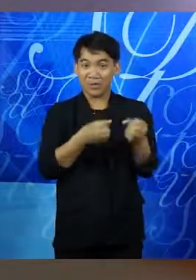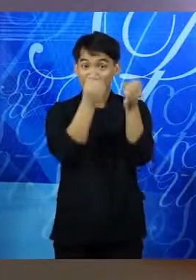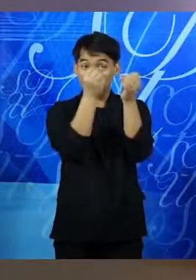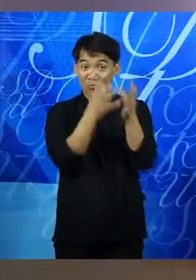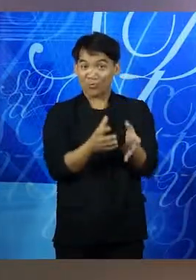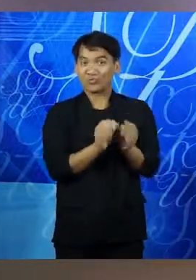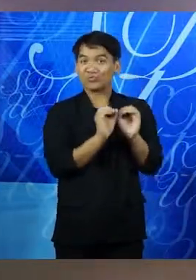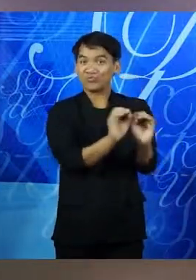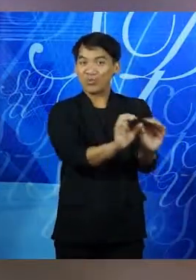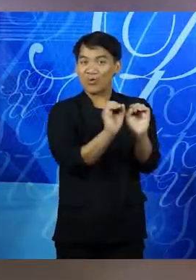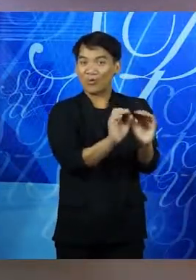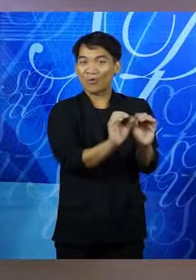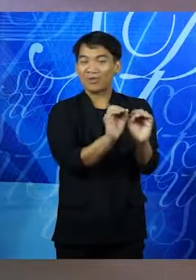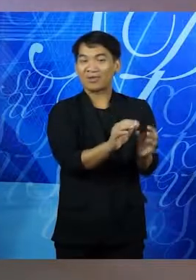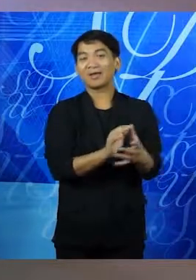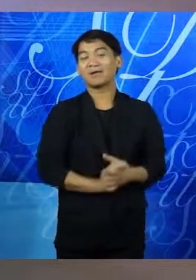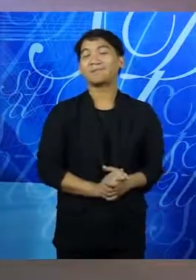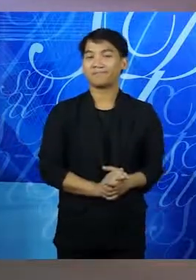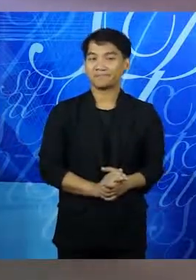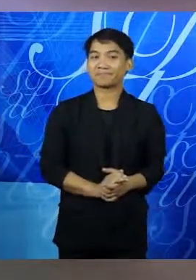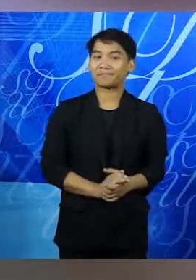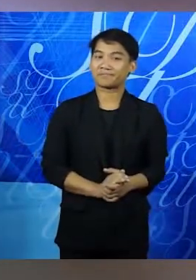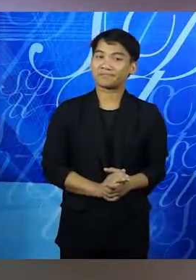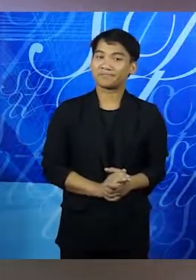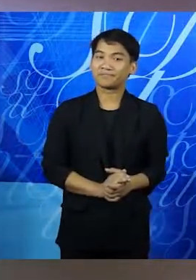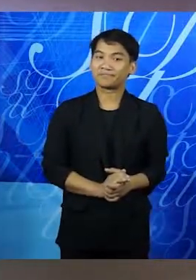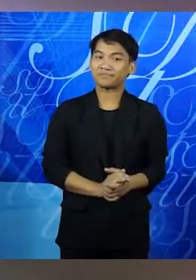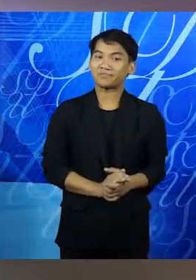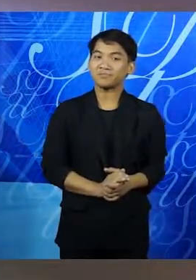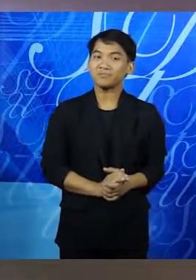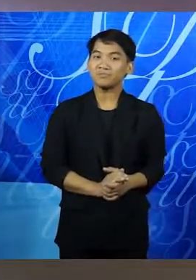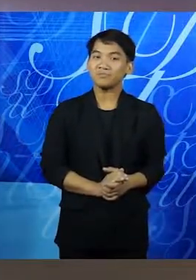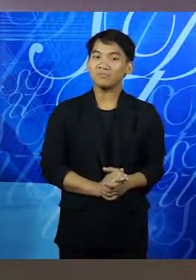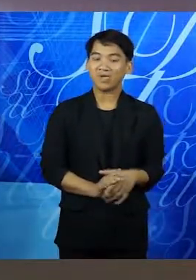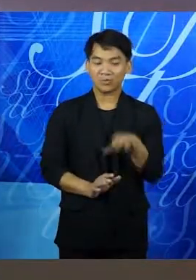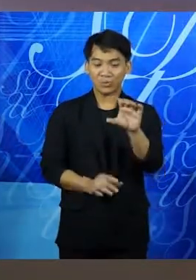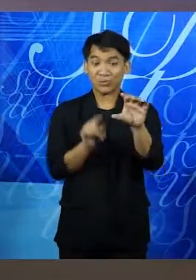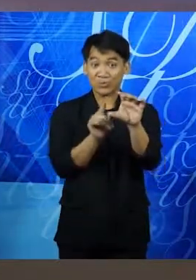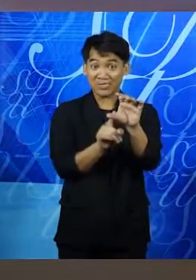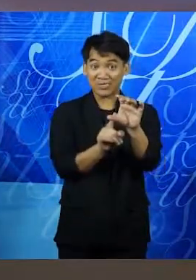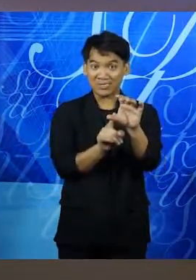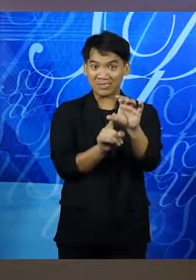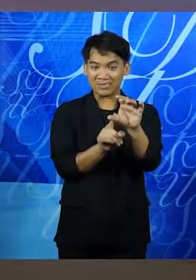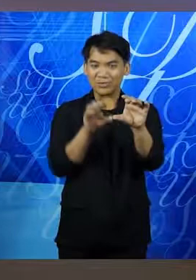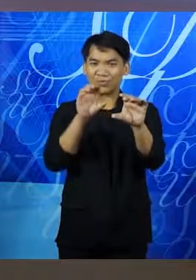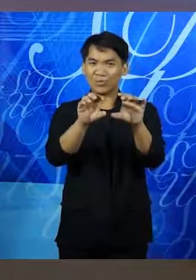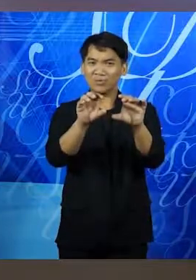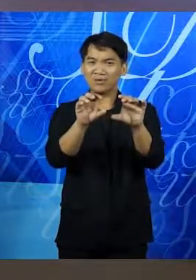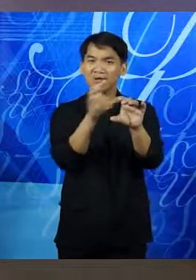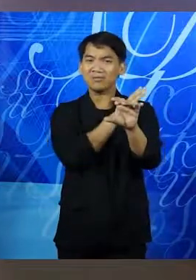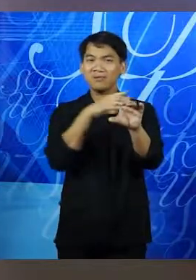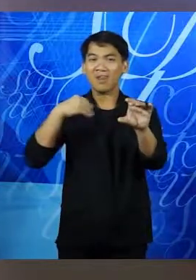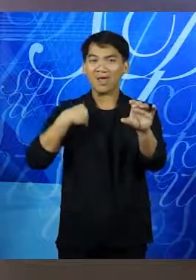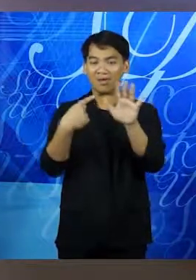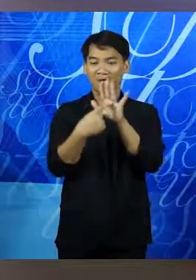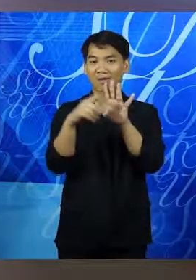2อันนี้ก่อนและเนี่ยจะเป็นตัวสุดท้ายนะคะก่อนที่จะถึงตัวสุดท้ายก็จะใส่ตัวนี้นั่นเองนะคะวิธีการสอนแบ